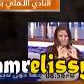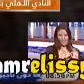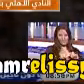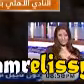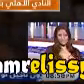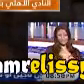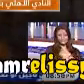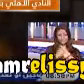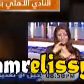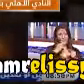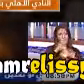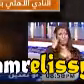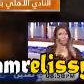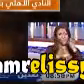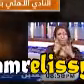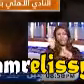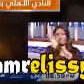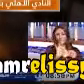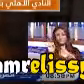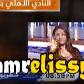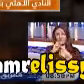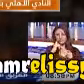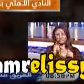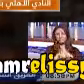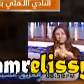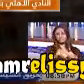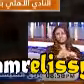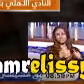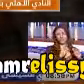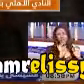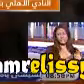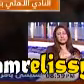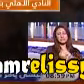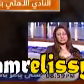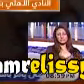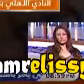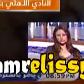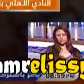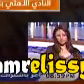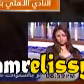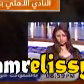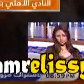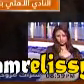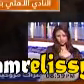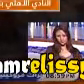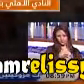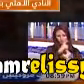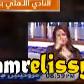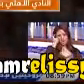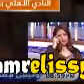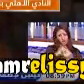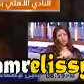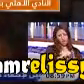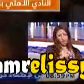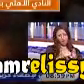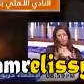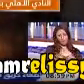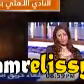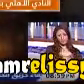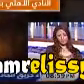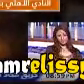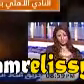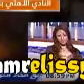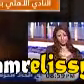اماكن الحرائق والنيران التي اشتعلت اليوم في عندك اي انباء يا ايمان عن قطع